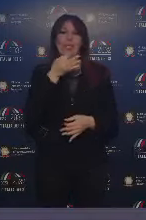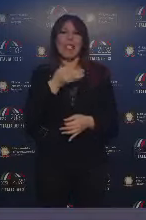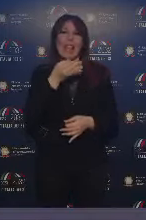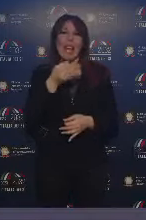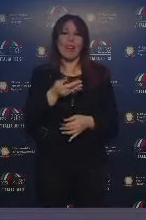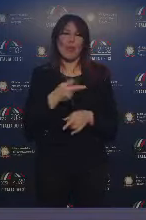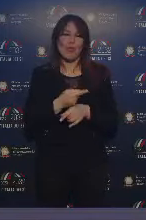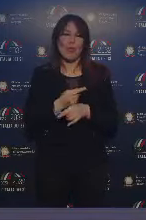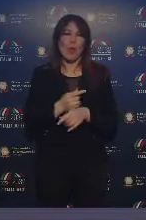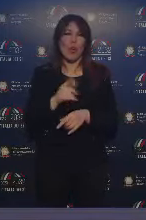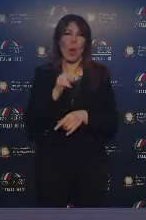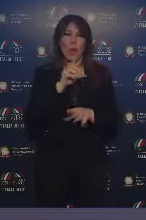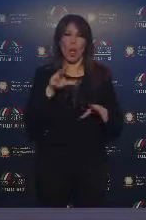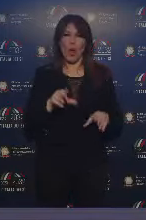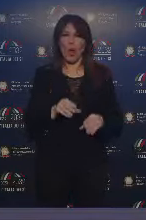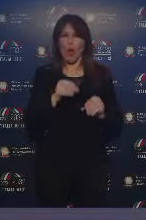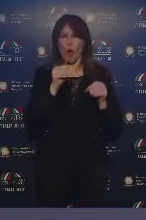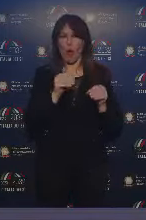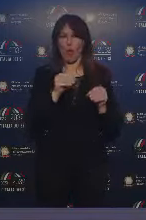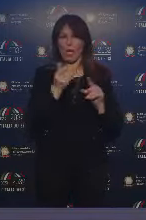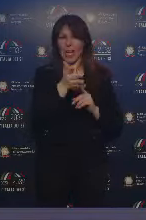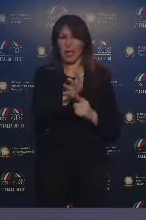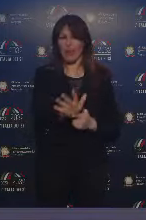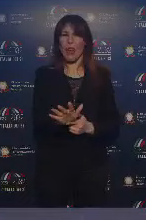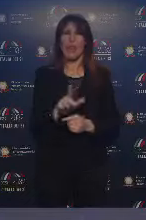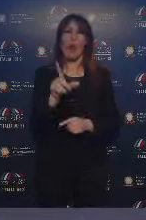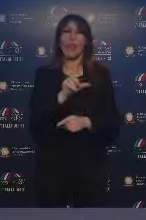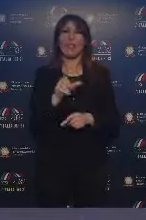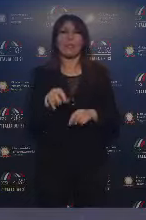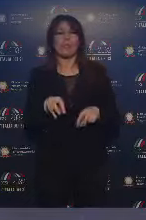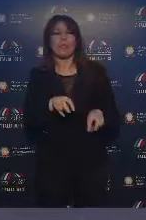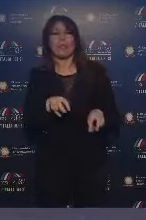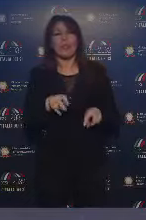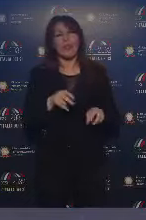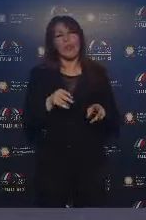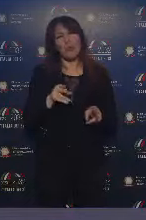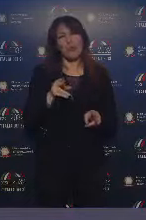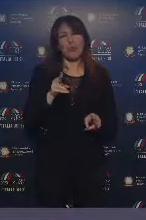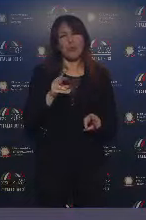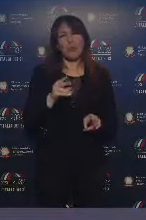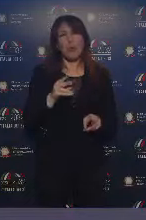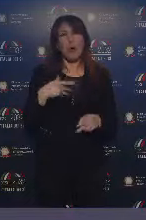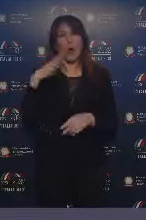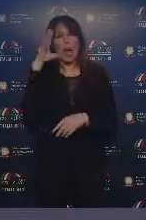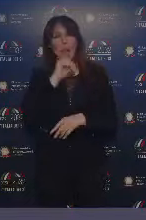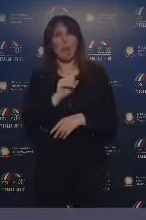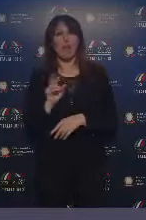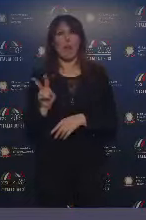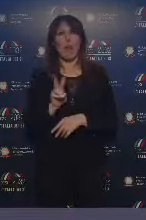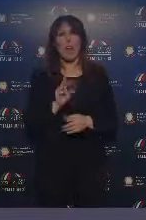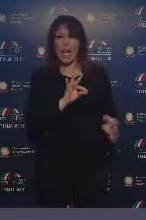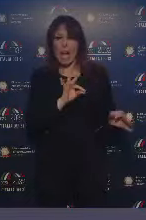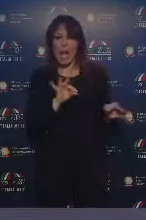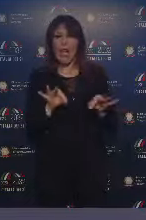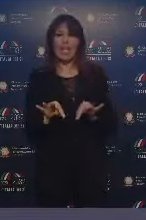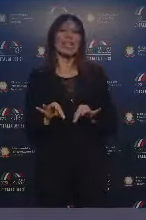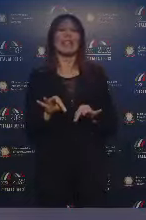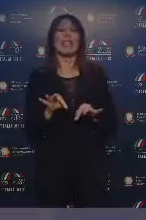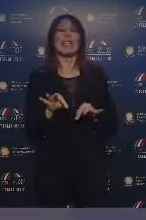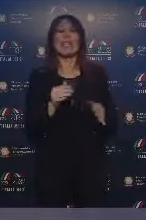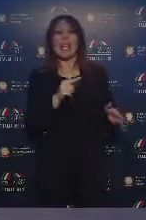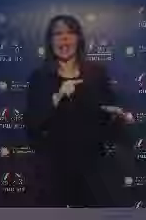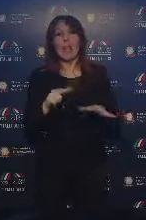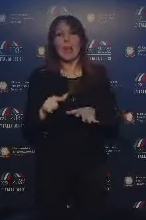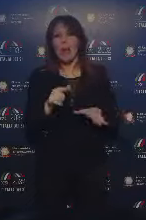lunedì Però lunedì tendenzialmente uno è un pochino più nervoso ho capito che il venerdì arrivando alla fine del percorso